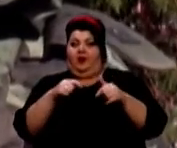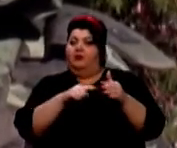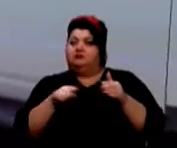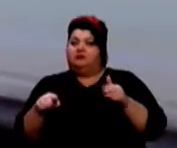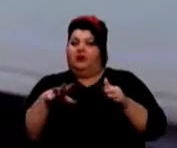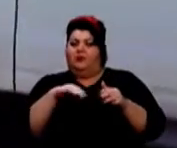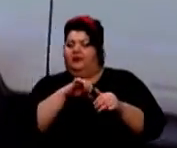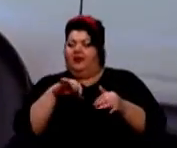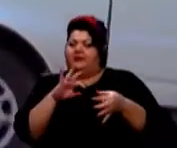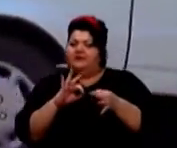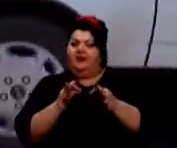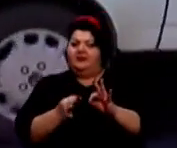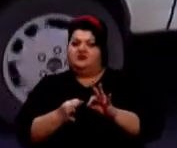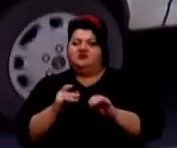на